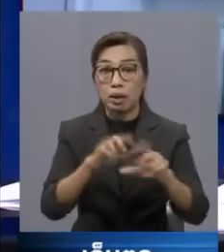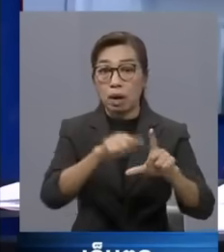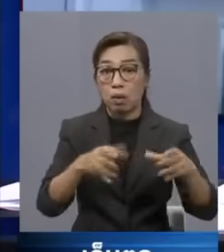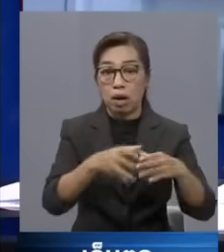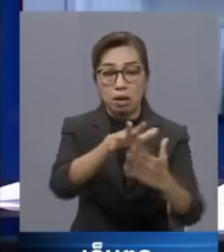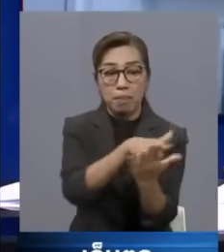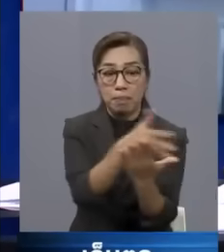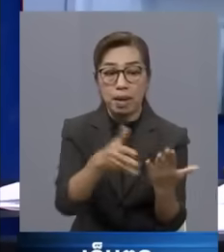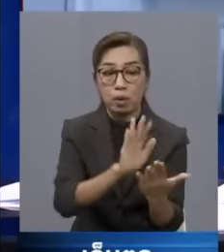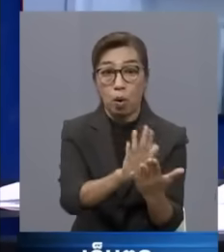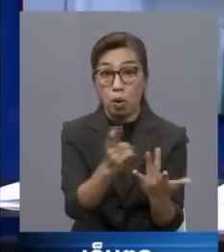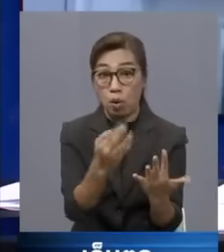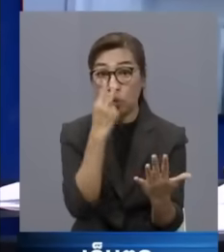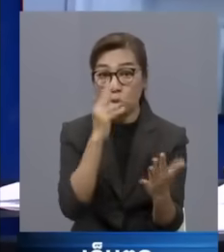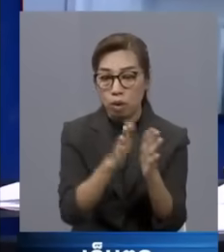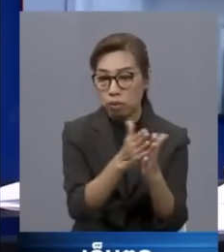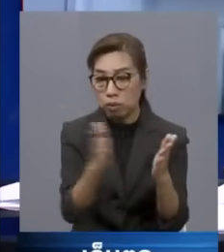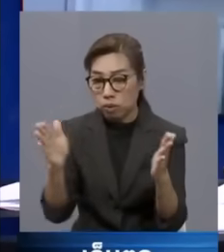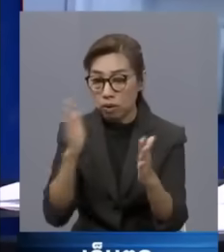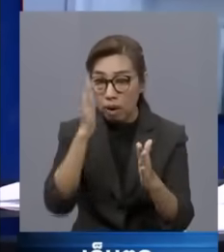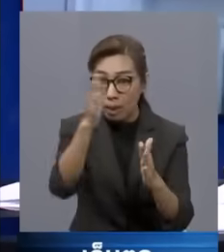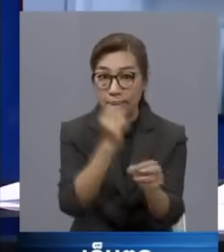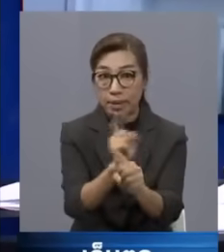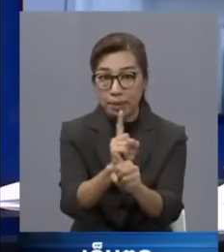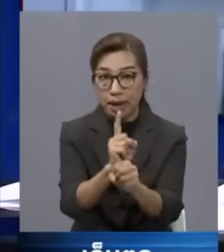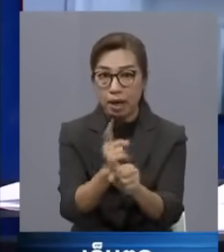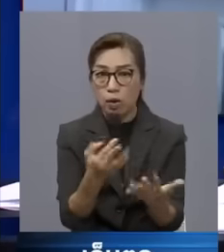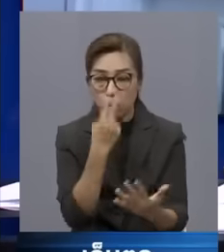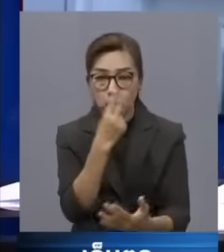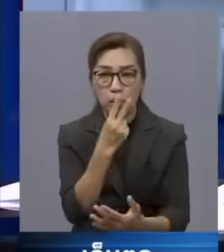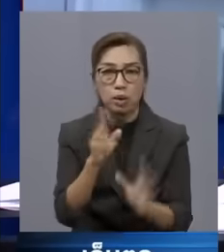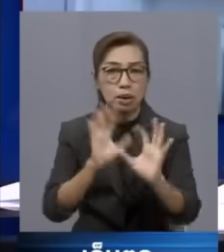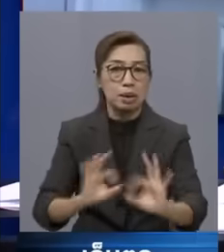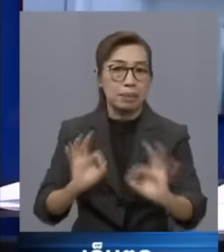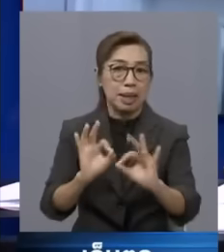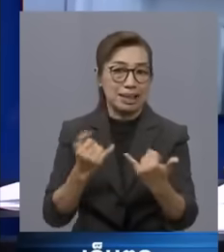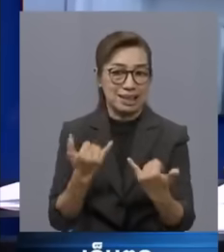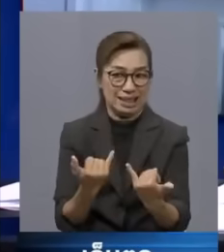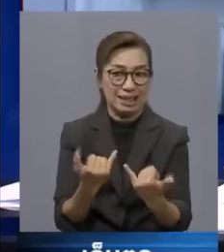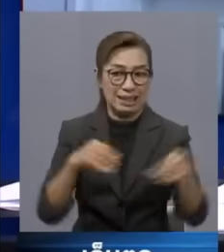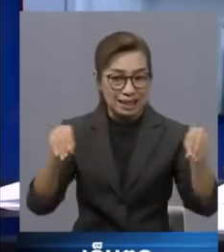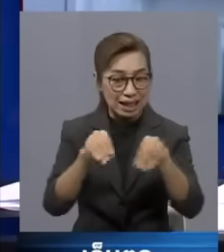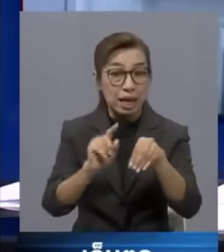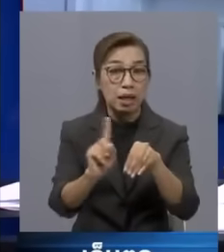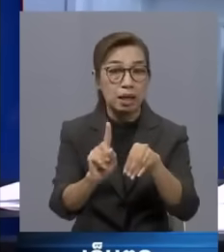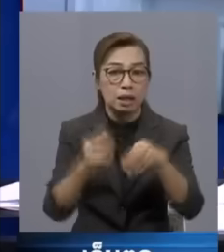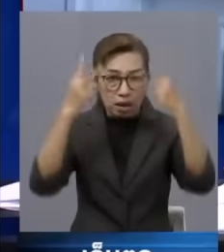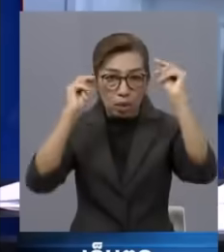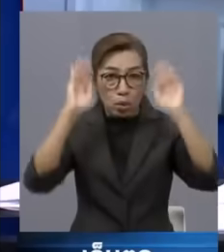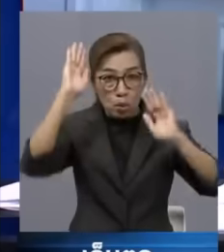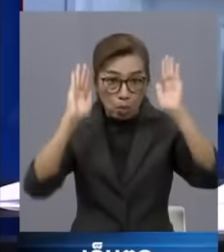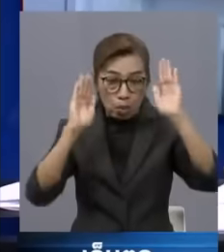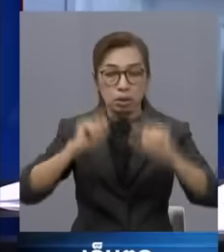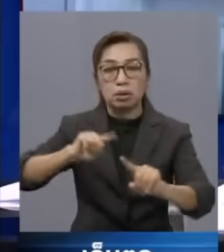ก้าวไกลที่รอดูหลังจากนี้เนี่ยเขาจะเดินเกมกันอย่างไรด้วยนะครับโดยเฉพาะอย่างยิ่งยกแรกที่กำลังจะเกิดขึ้นกับการโหวตเลือกนายก